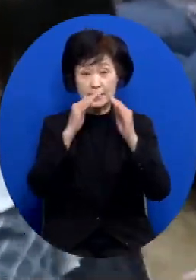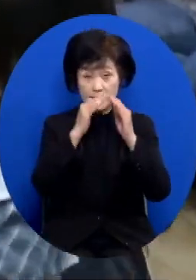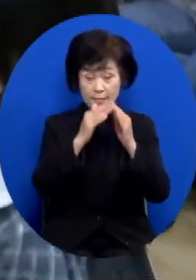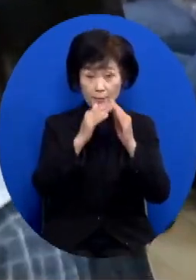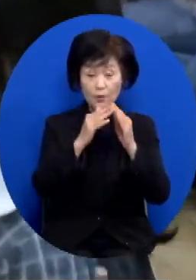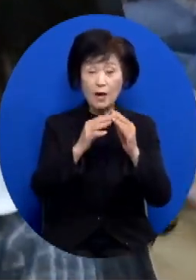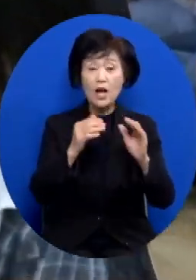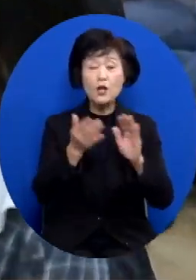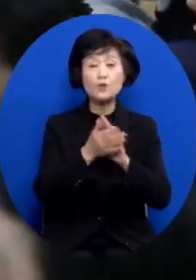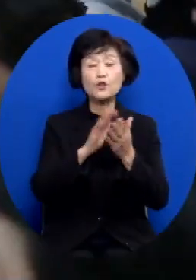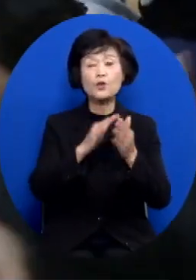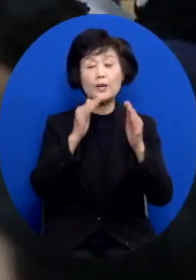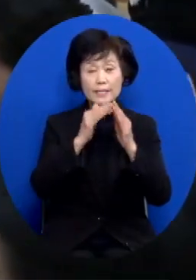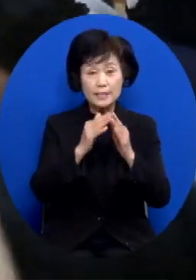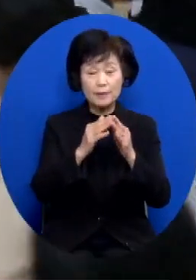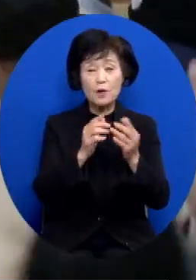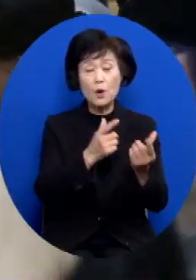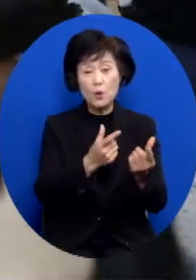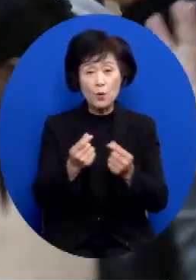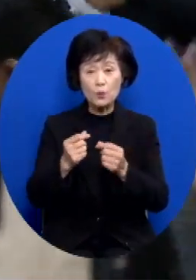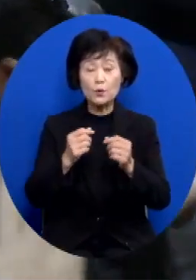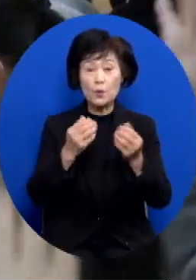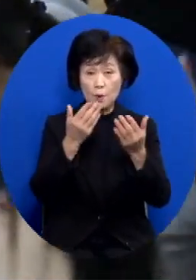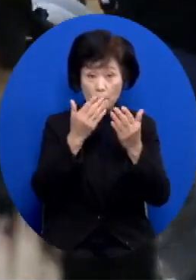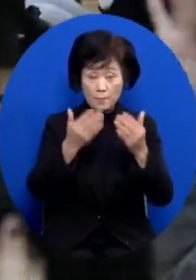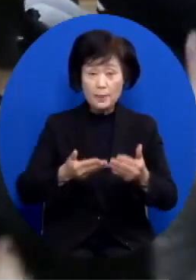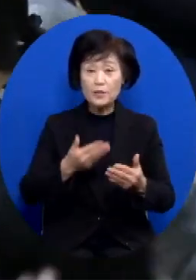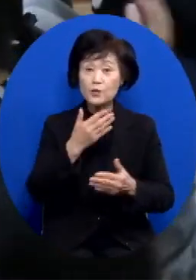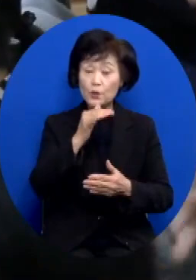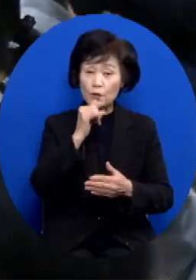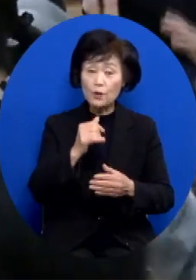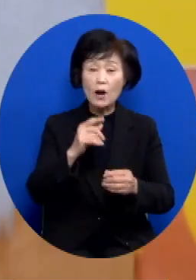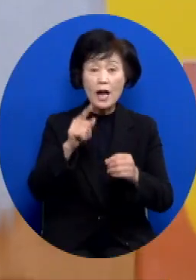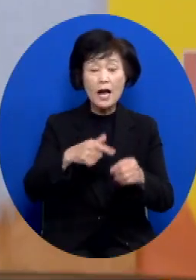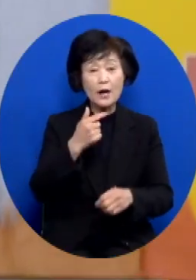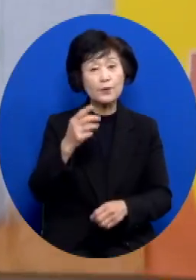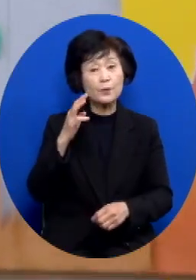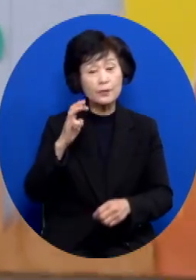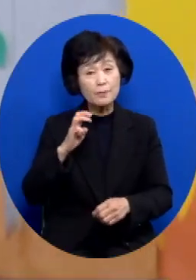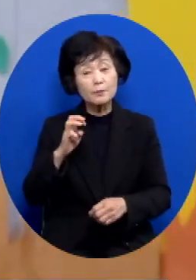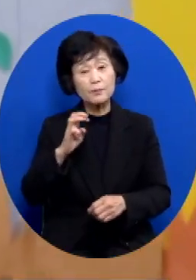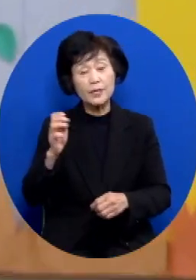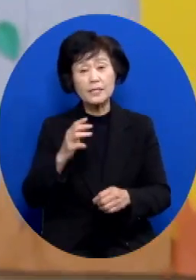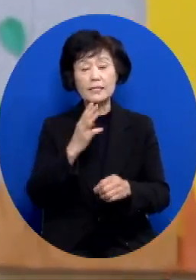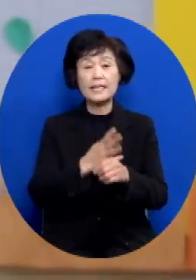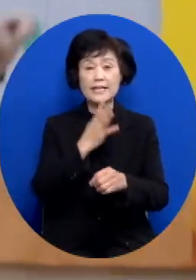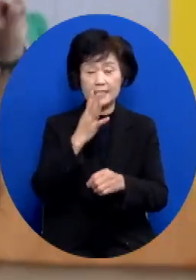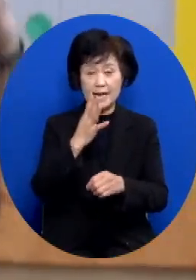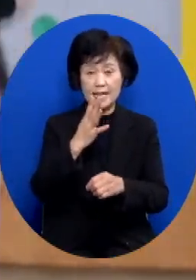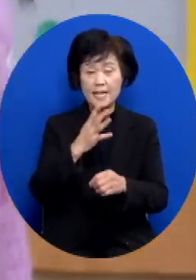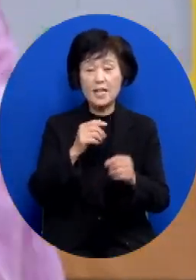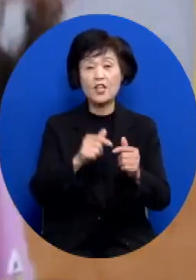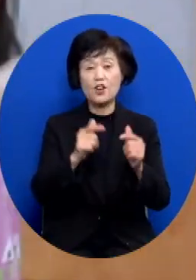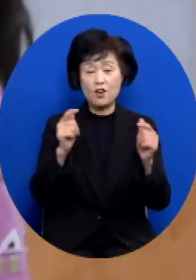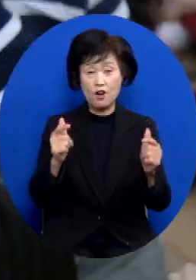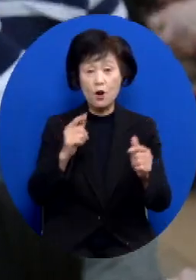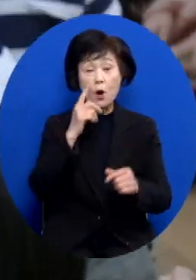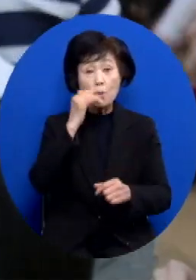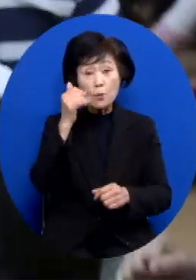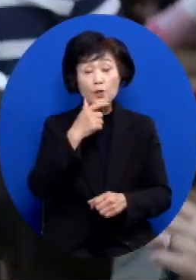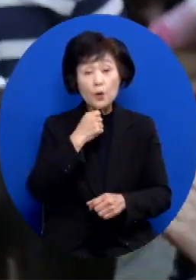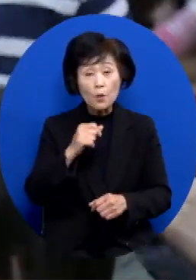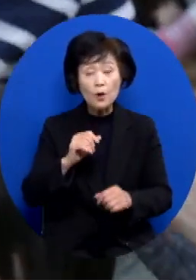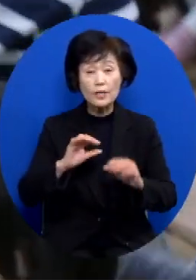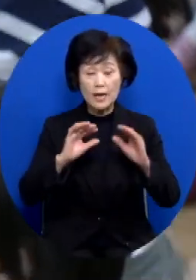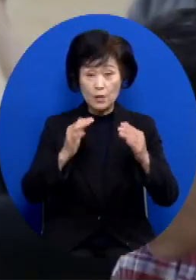신규 모형을 도입하고 아이돌봄 서비스 제공 시간을 하루 3시간 30분에서 4시간으로 늘리기로 했습니다 부모들이 선호하는